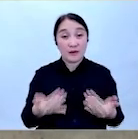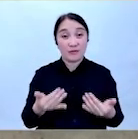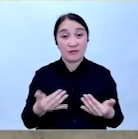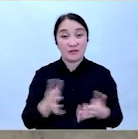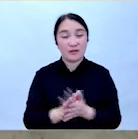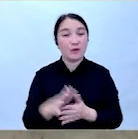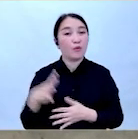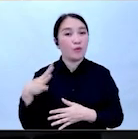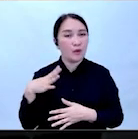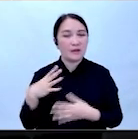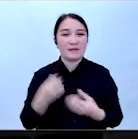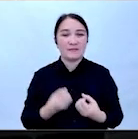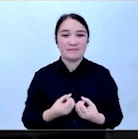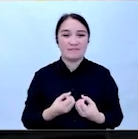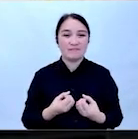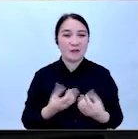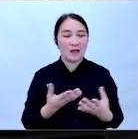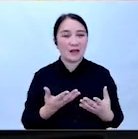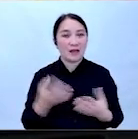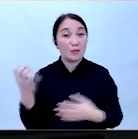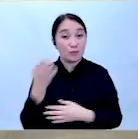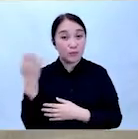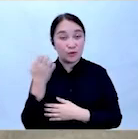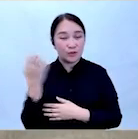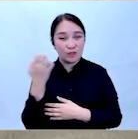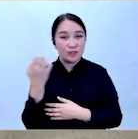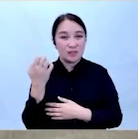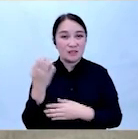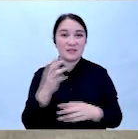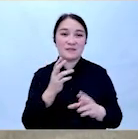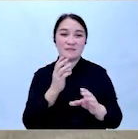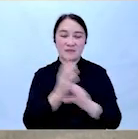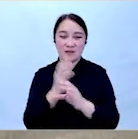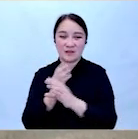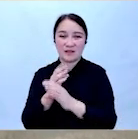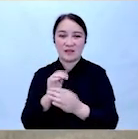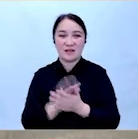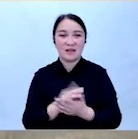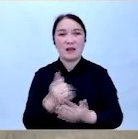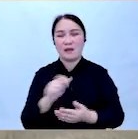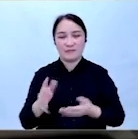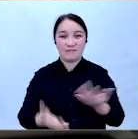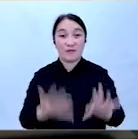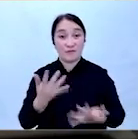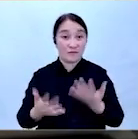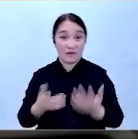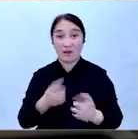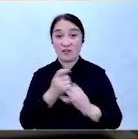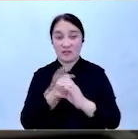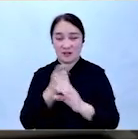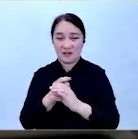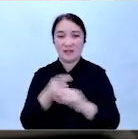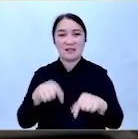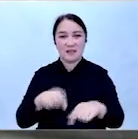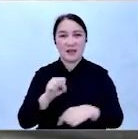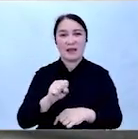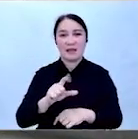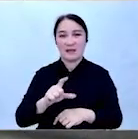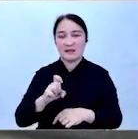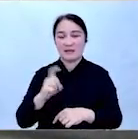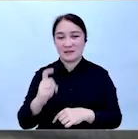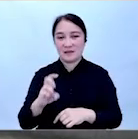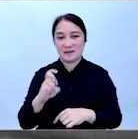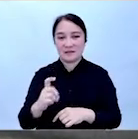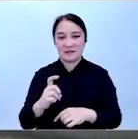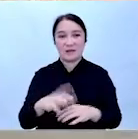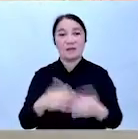emergency vehicles, kabilang na ang mga ambulansya, tow trucks at fire trucks dito sa SLEX. Nagdagdag din ang patrollers at toll